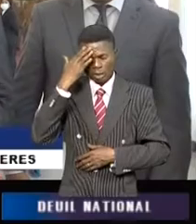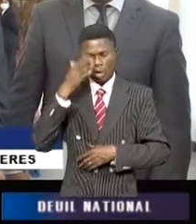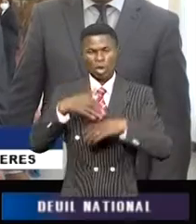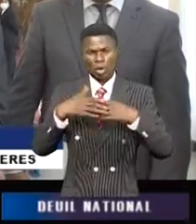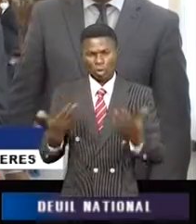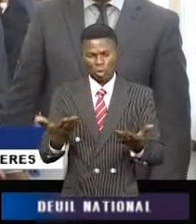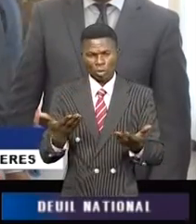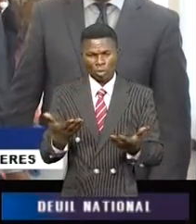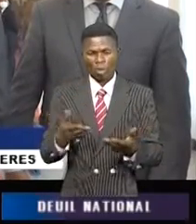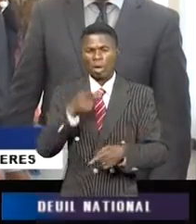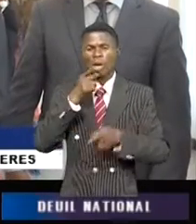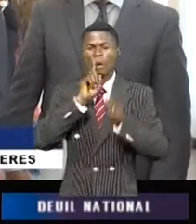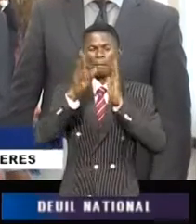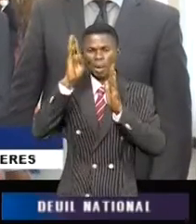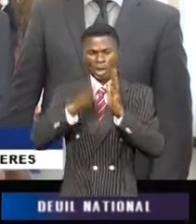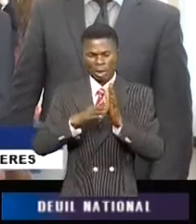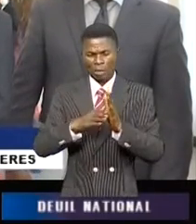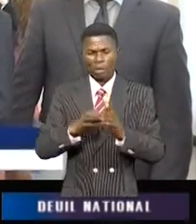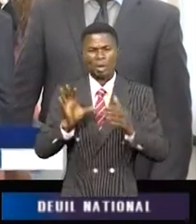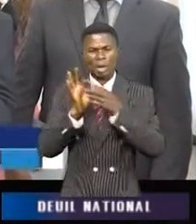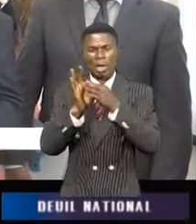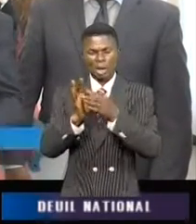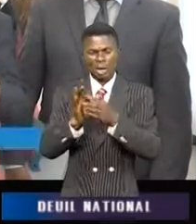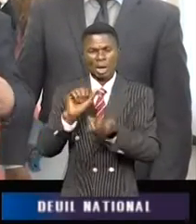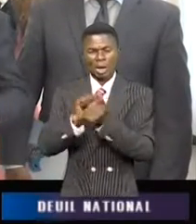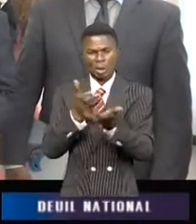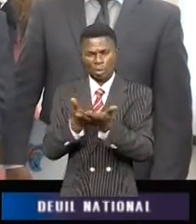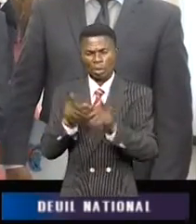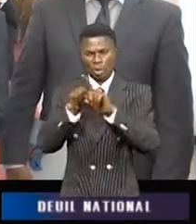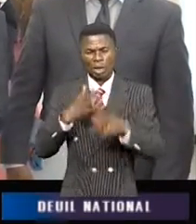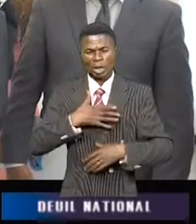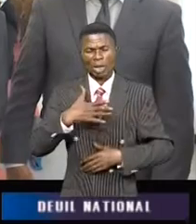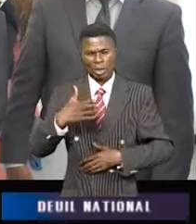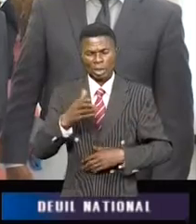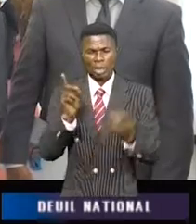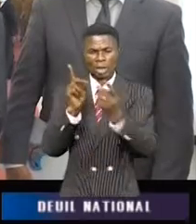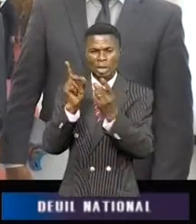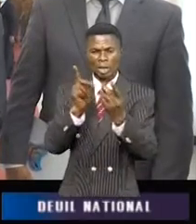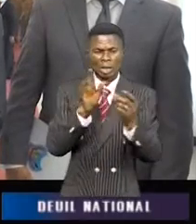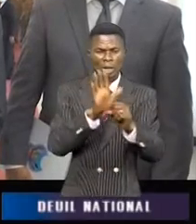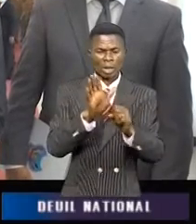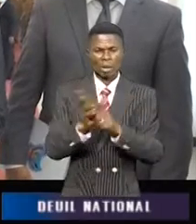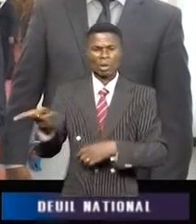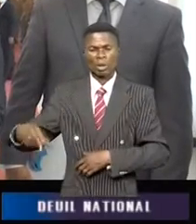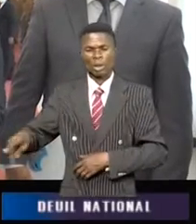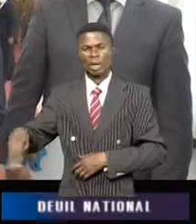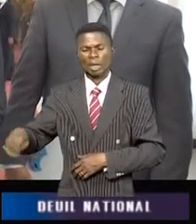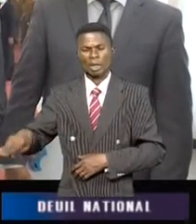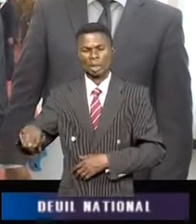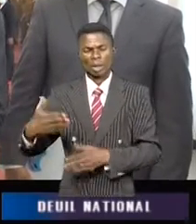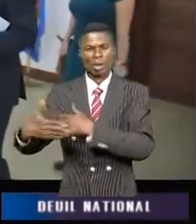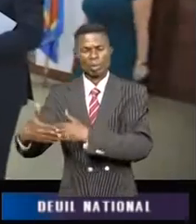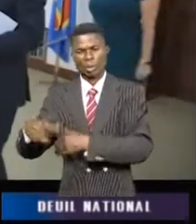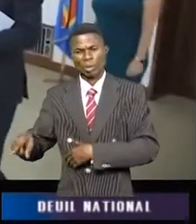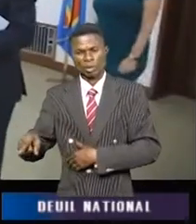que ce parlementaire reste toujours rattaché à sa région et essayer également d'être en contact avec les régions, n'est-ce pas,